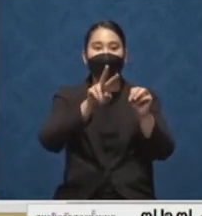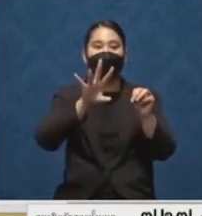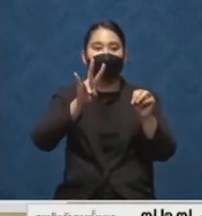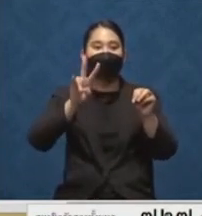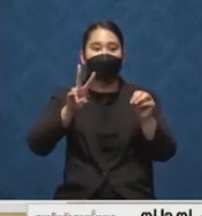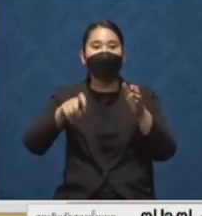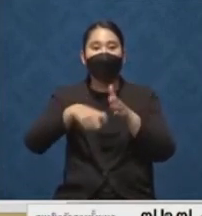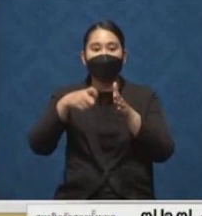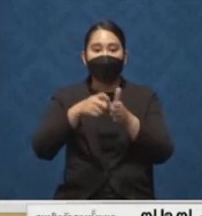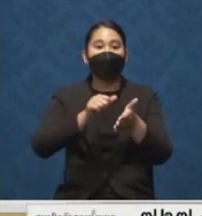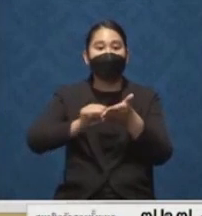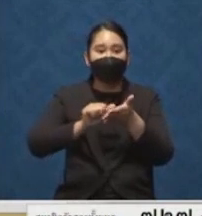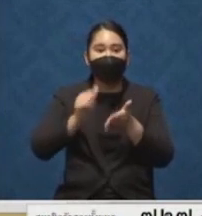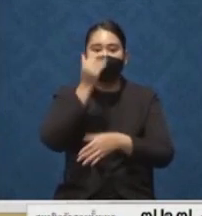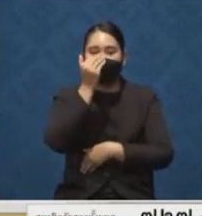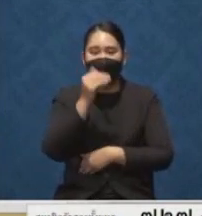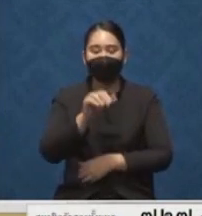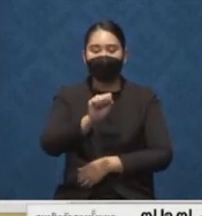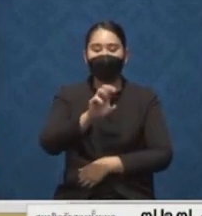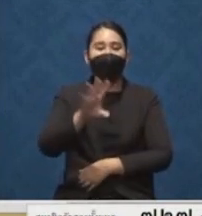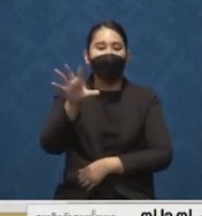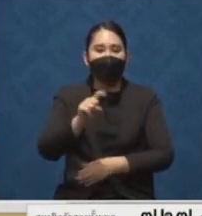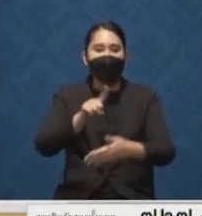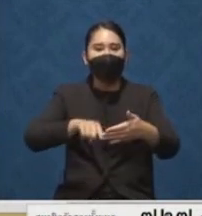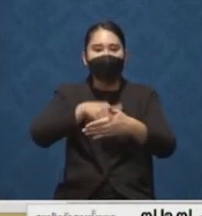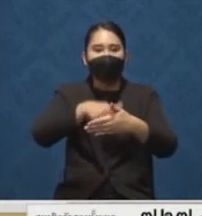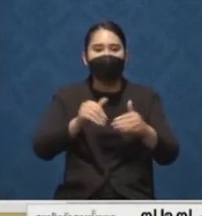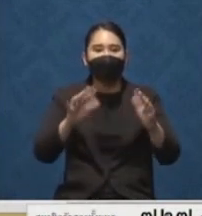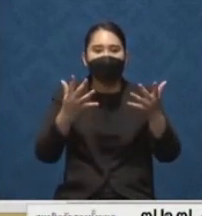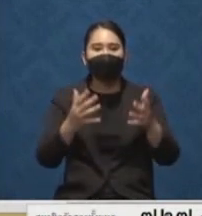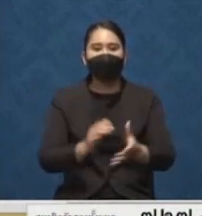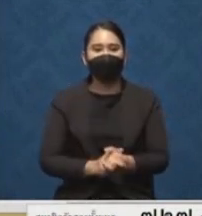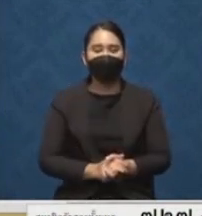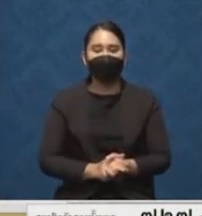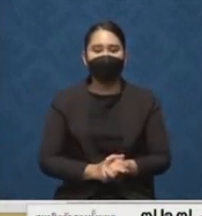ให้เหตุผลว่าสมาชิกวุฒิสภาไม่ได้มาจากการเลือกตั้งของประชาชน